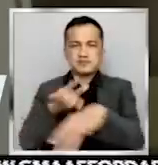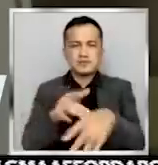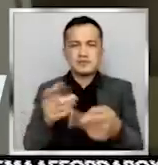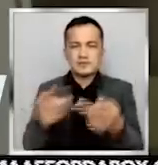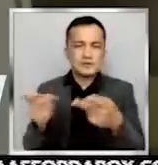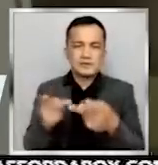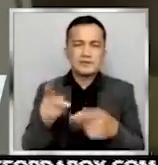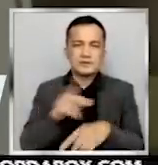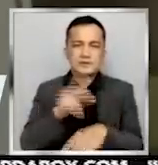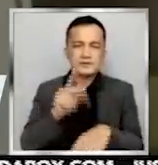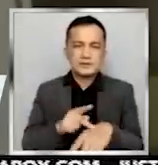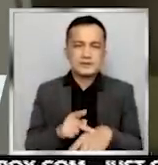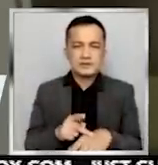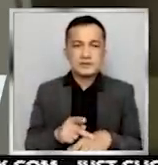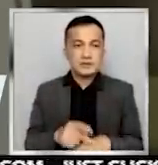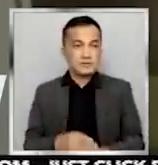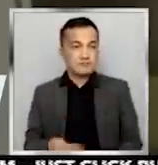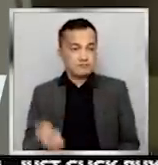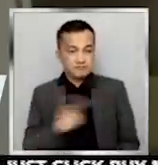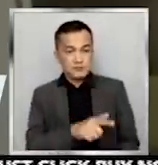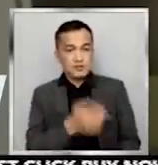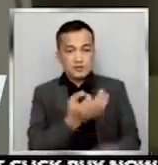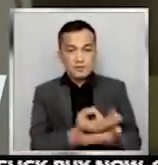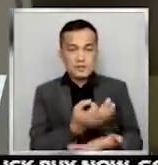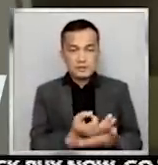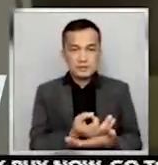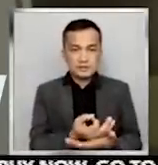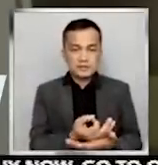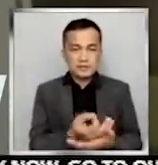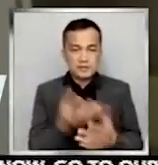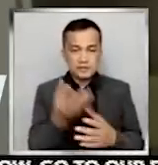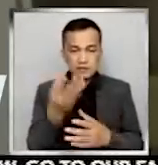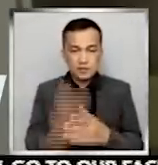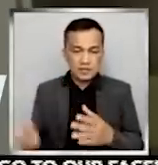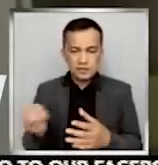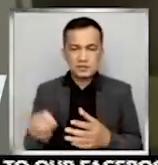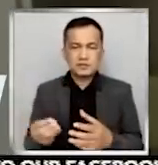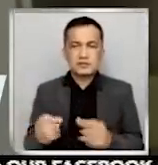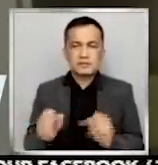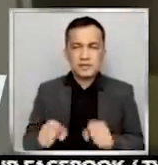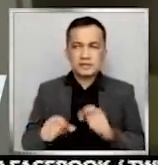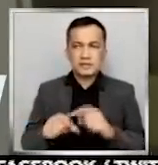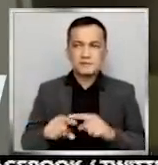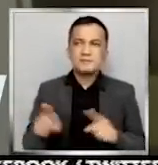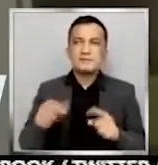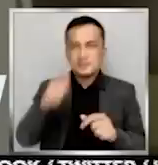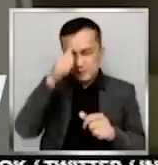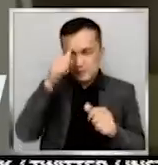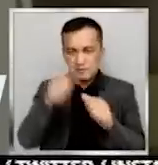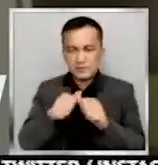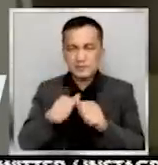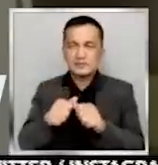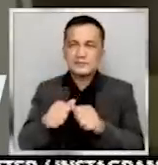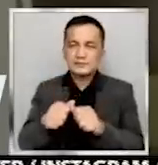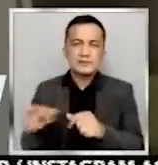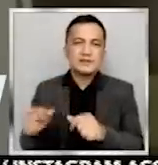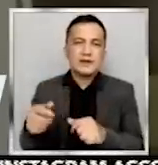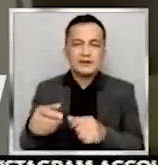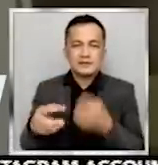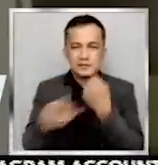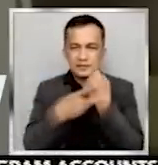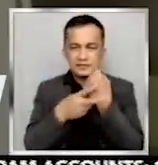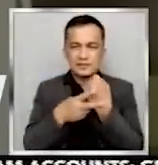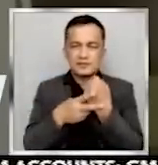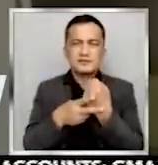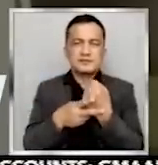kaya natin i-earn eh. Pero yung time, yung memory na na-spend po natin during the travel, hindi na po natin kayang balikan. Hindi